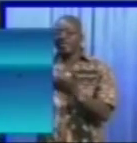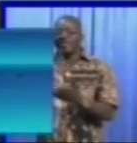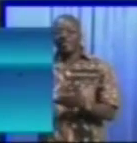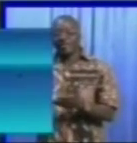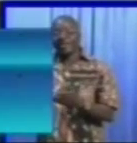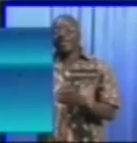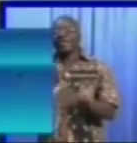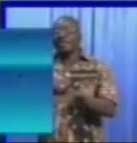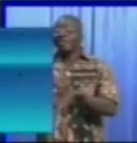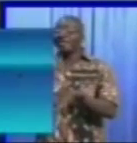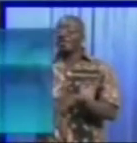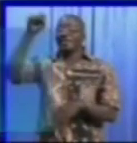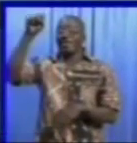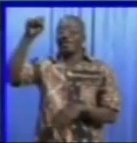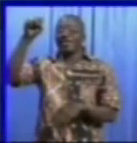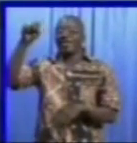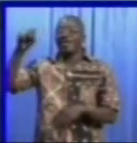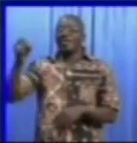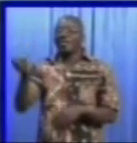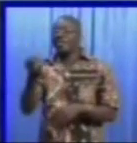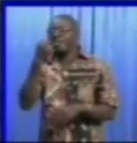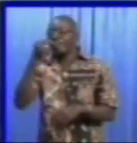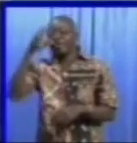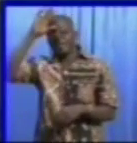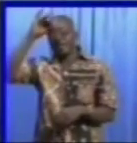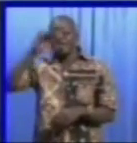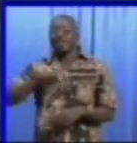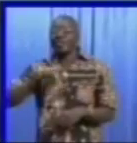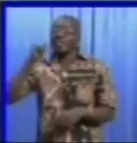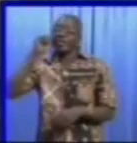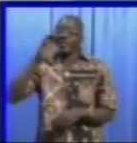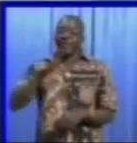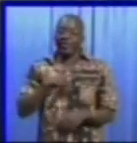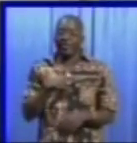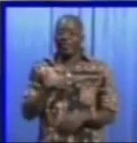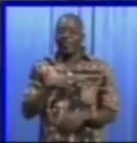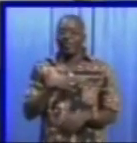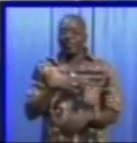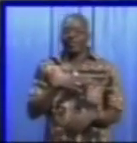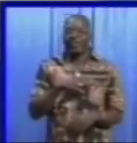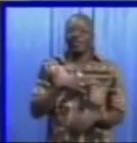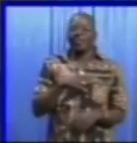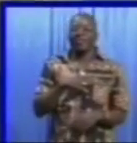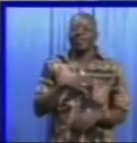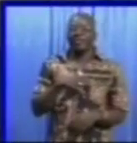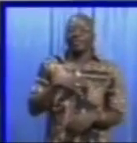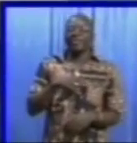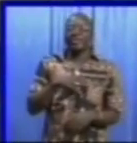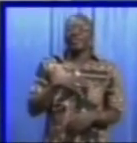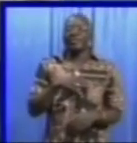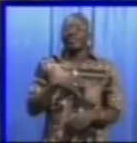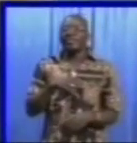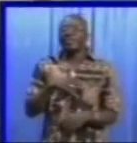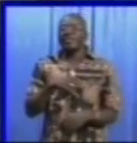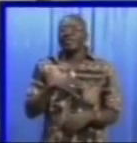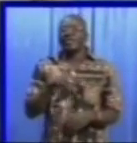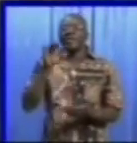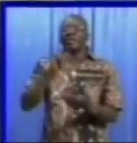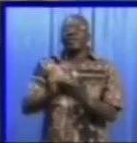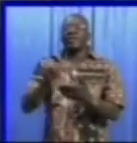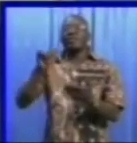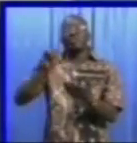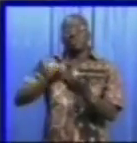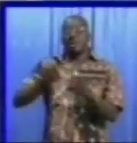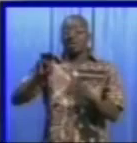ses aléas pour nourrir les hommes et les femmes. Nous sommes persuadés que ce